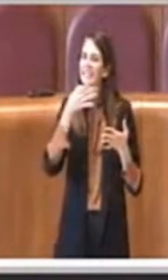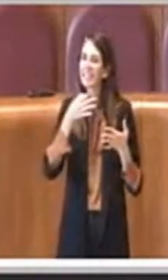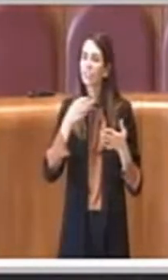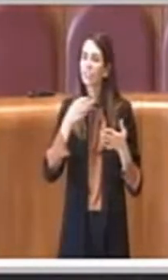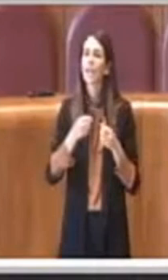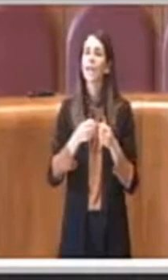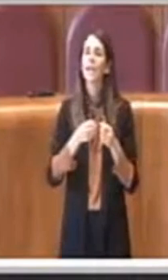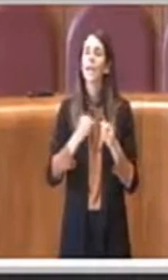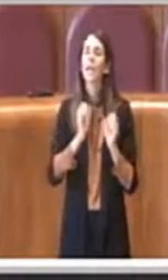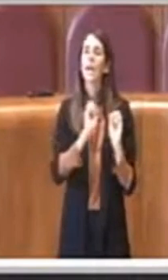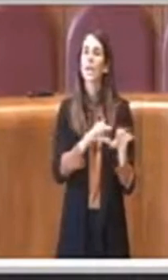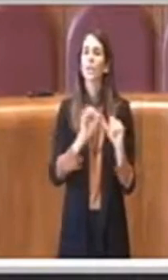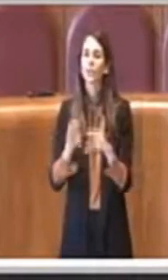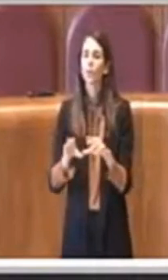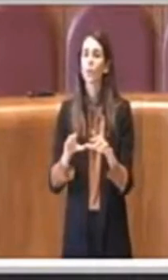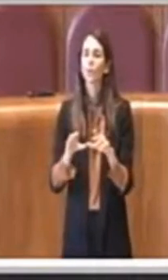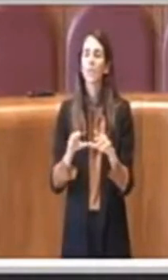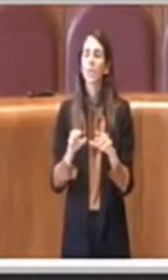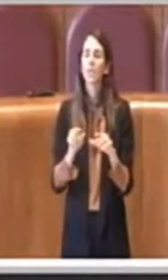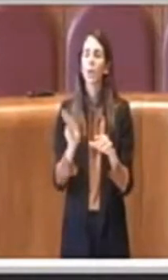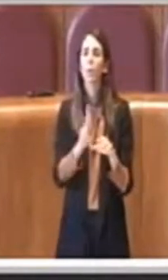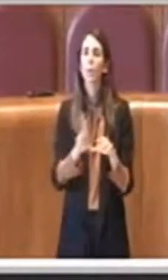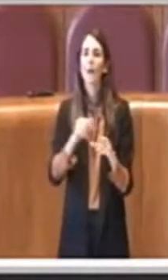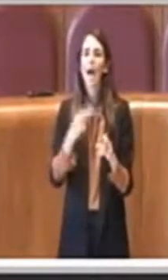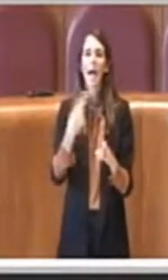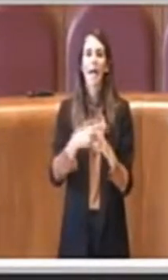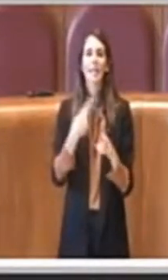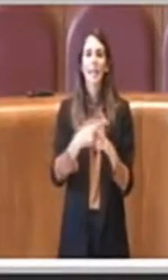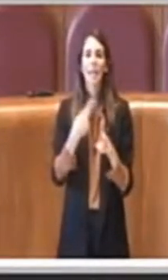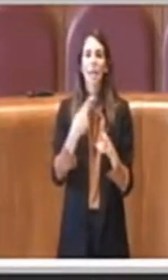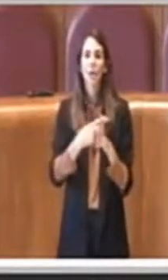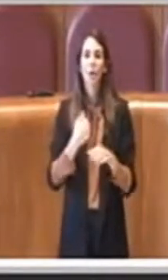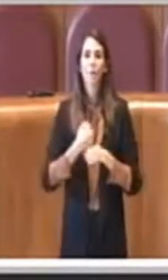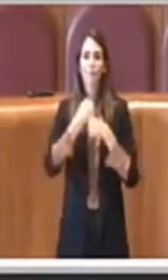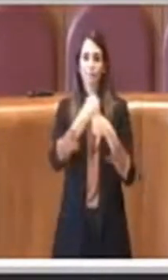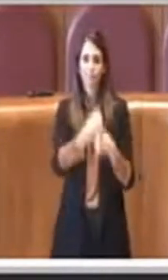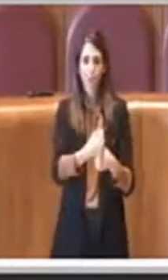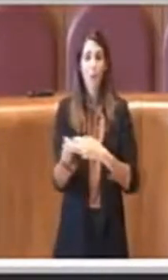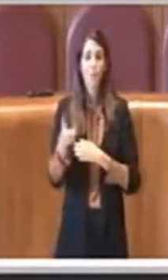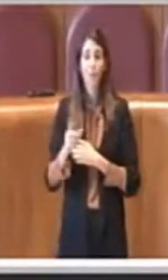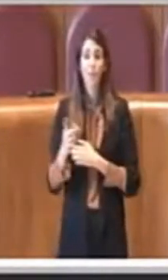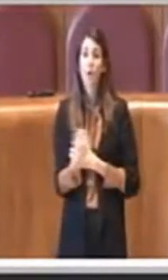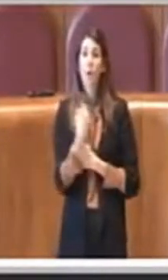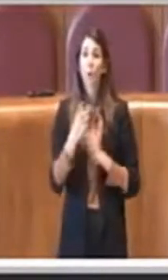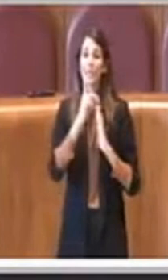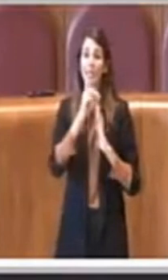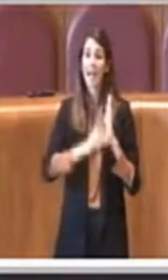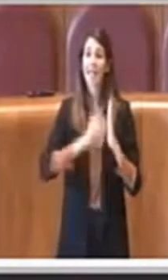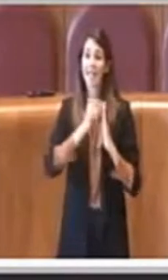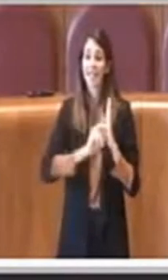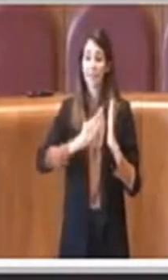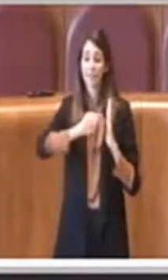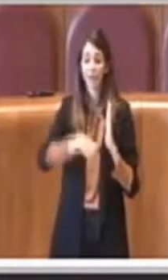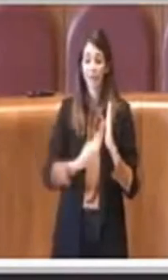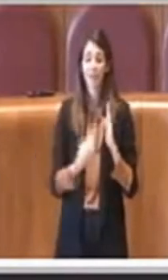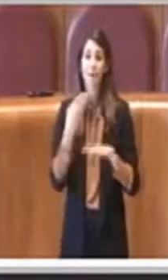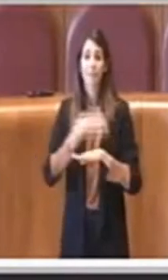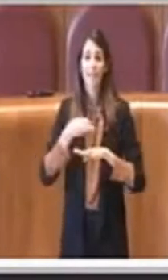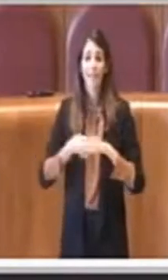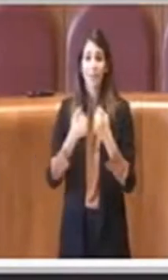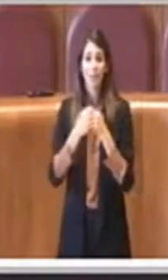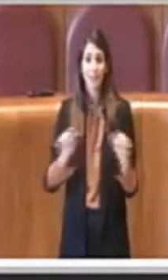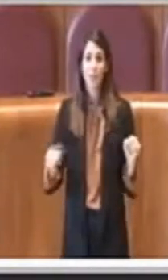Roma. Delibera che non è mai esistita, perché l'unica delibera a firma PD era quella appunto che Ama doveva